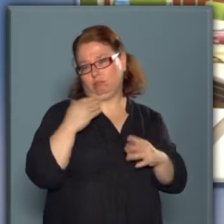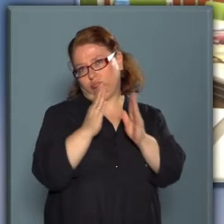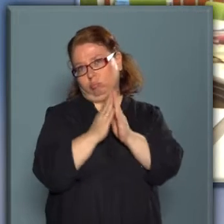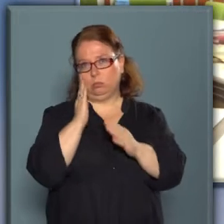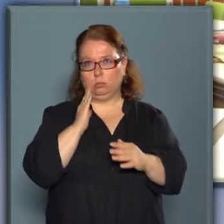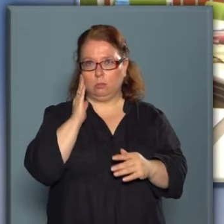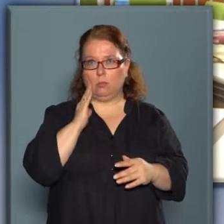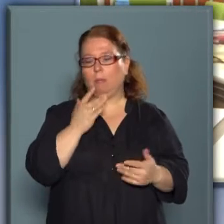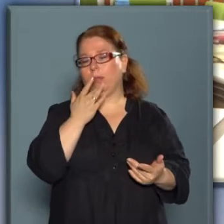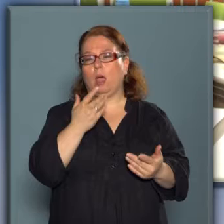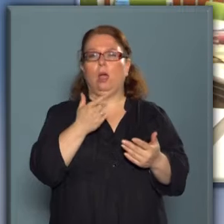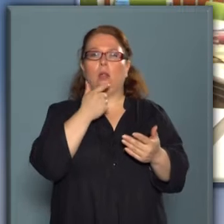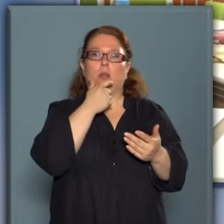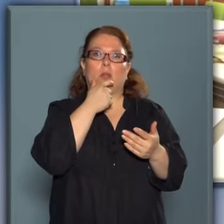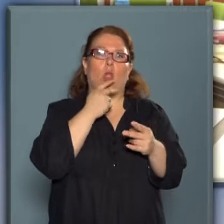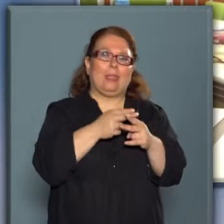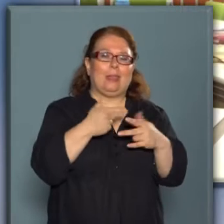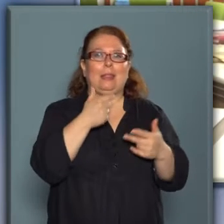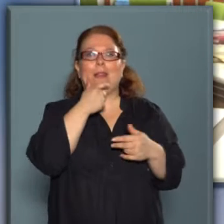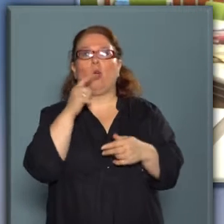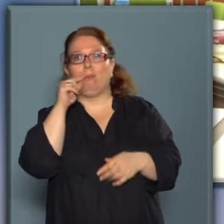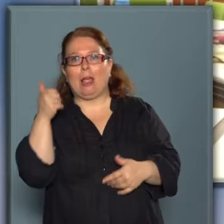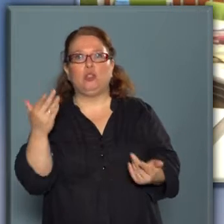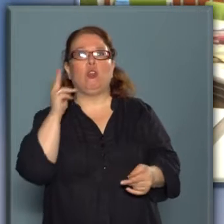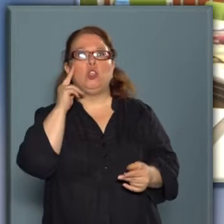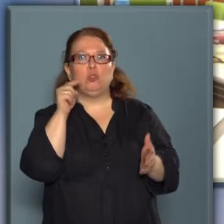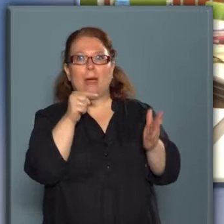ismerem, ez a nagynéném, vagy a nagybátyám, vagy valaki ilyen ismerősöm,